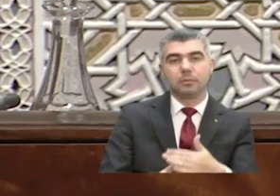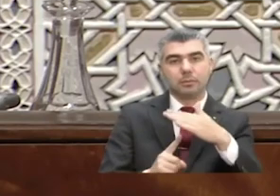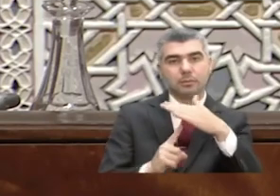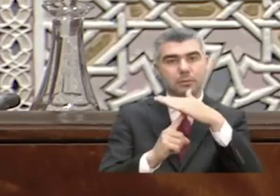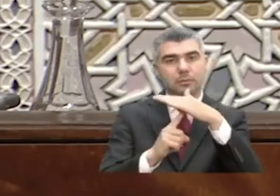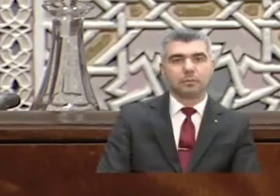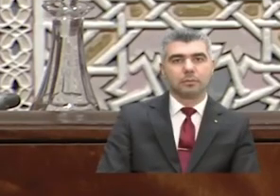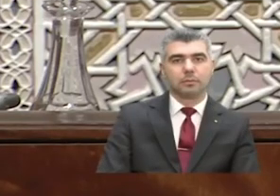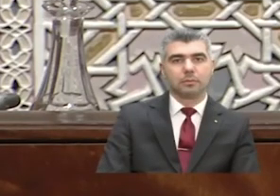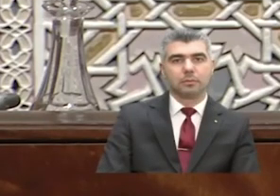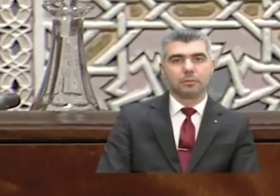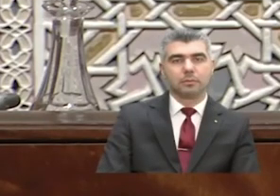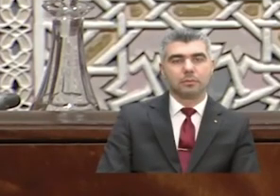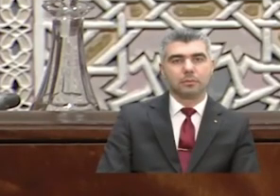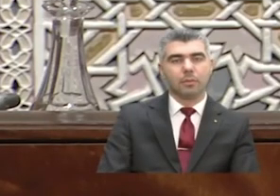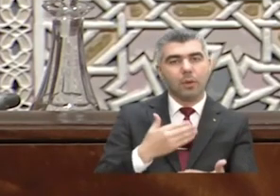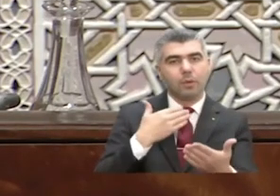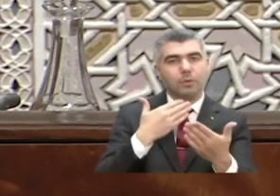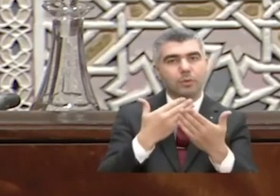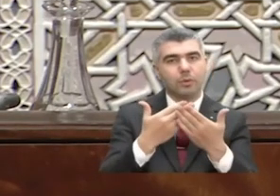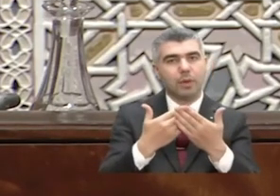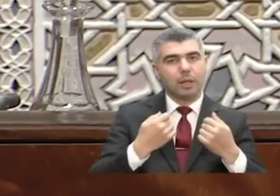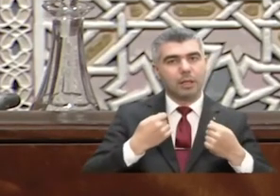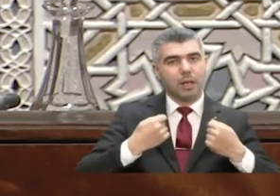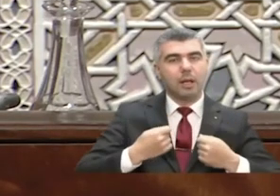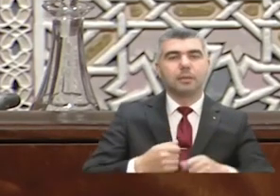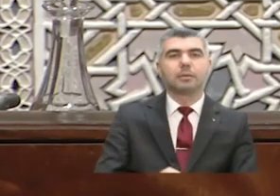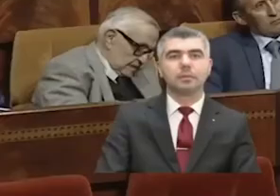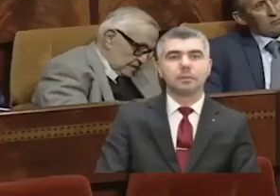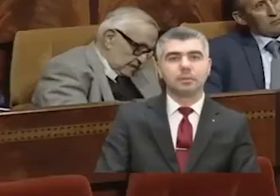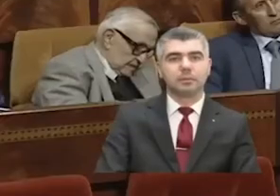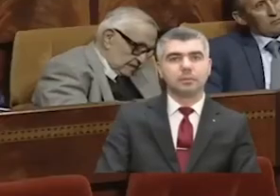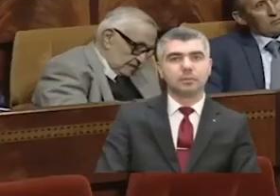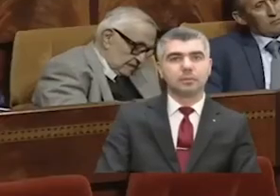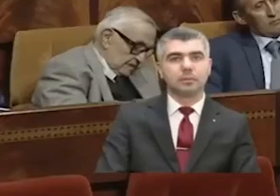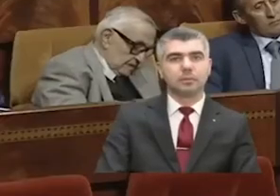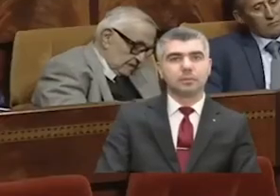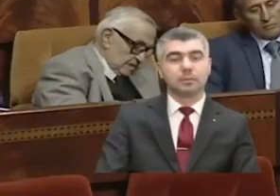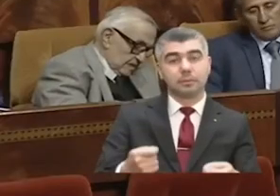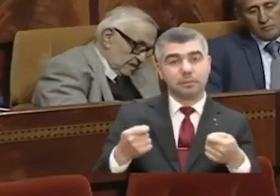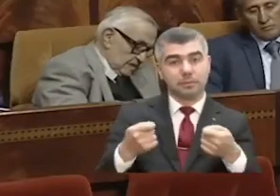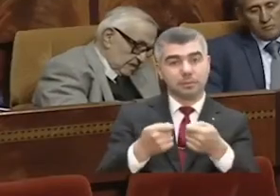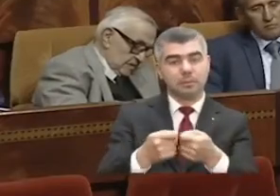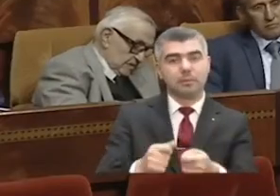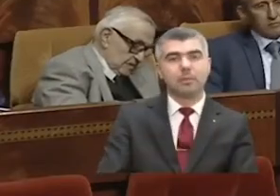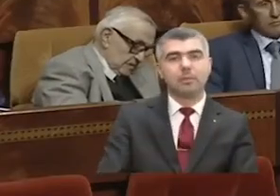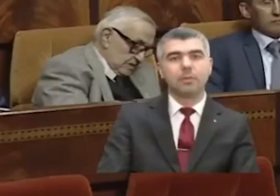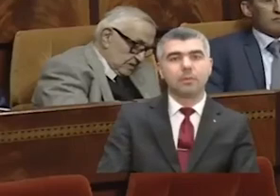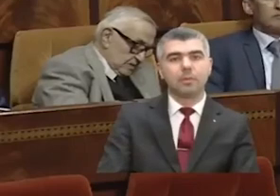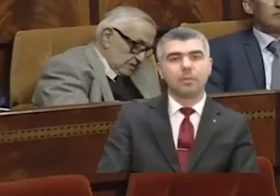تفضل السيد الرئيس. شكراً سيدة الرئيسة. طبقاً المادة